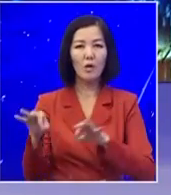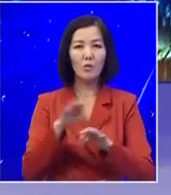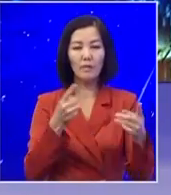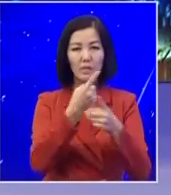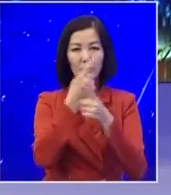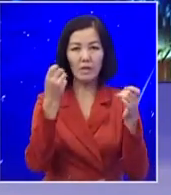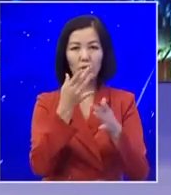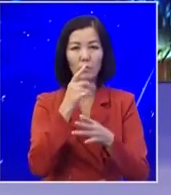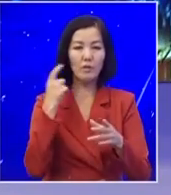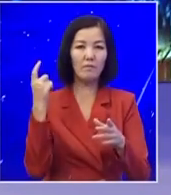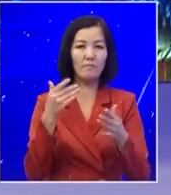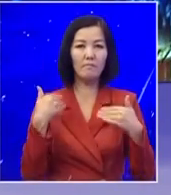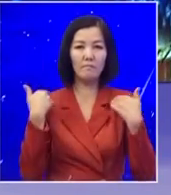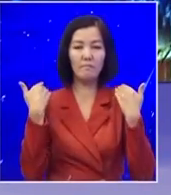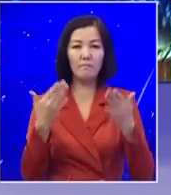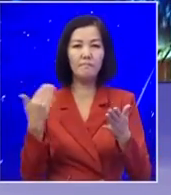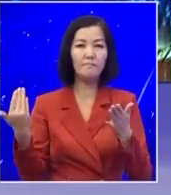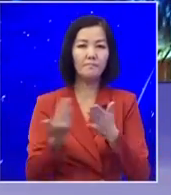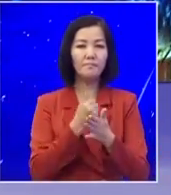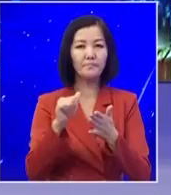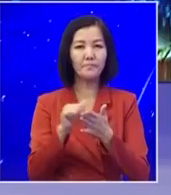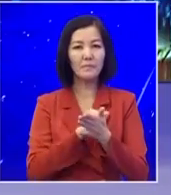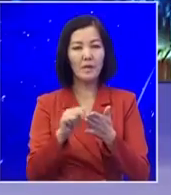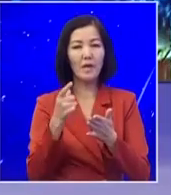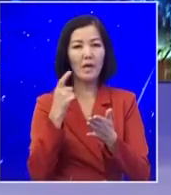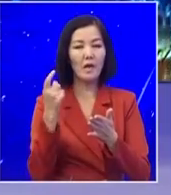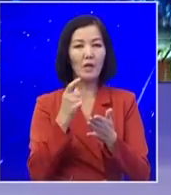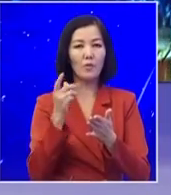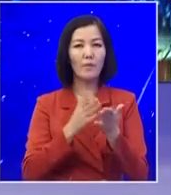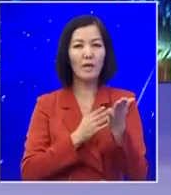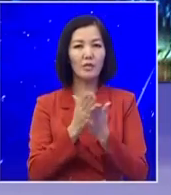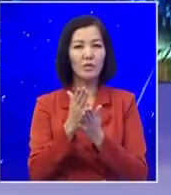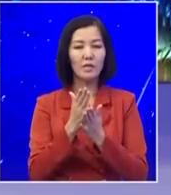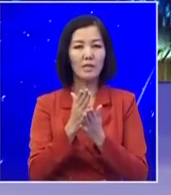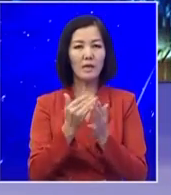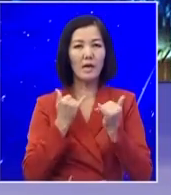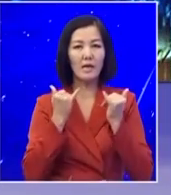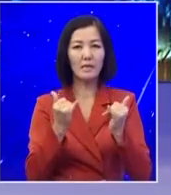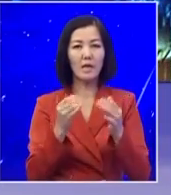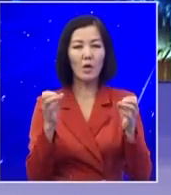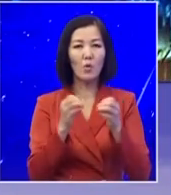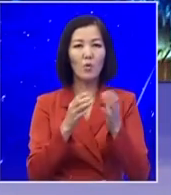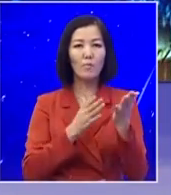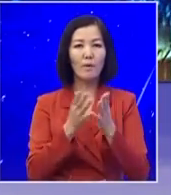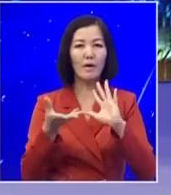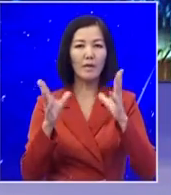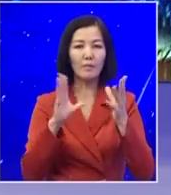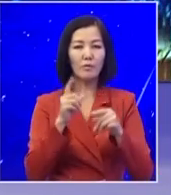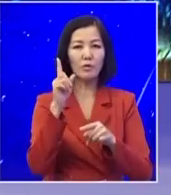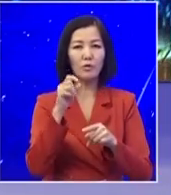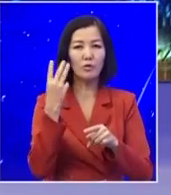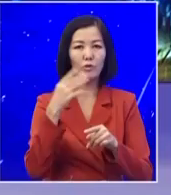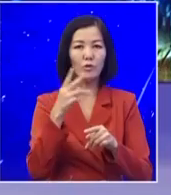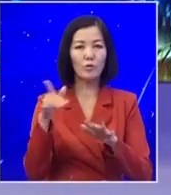экономика министрлігі ұсынған жаңа құжат экономикалық бағыттың 7 қағидатына негізделген және 10 бағыт бойынша